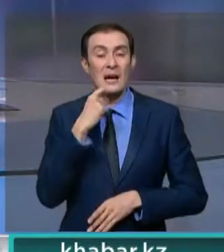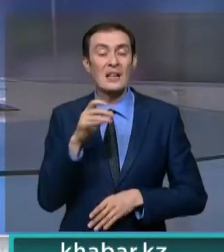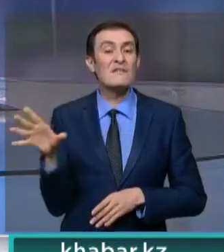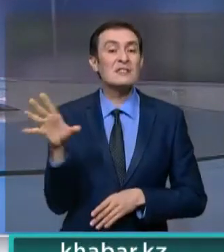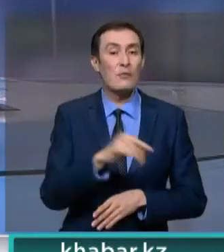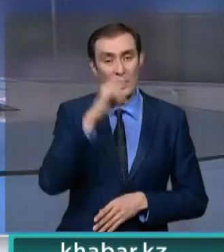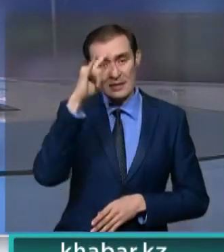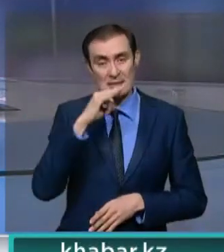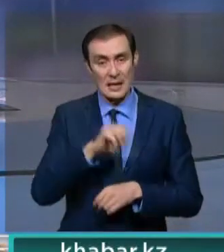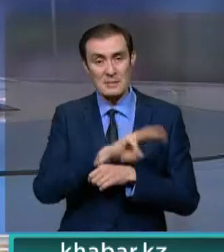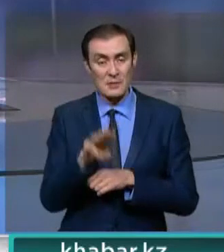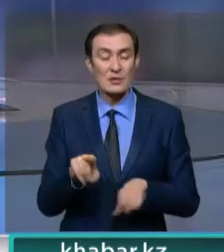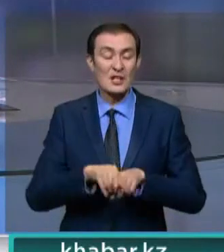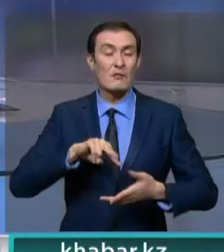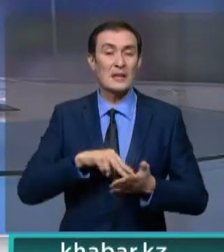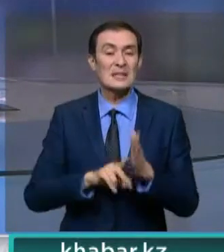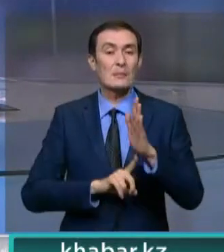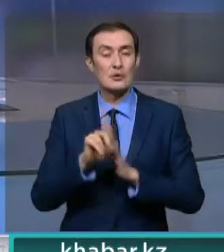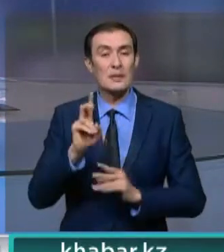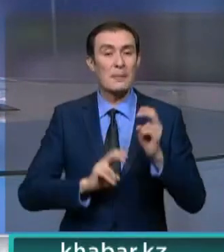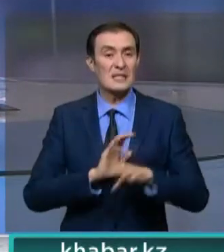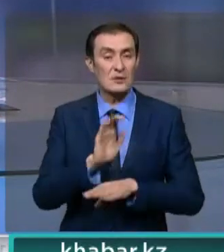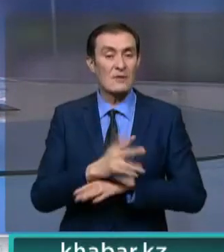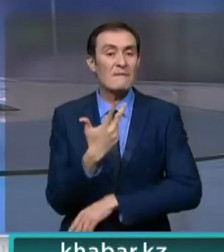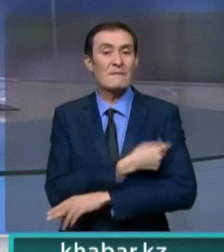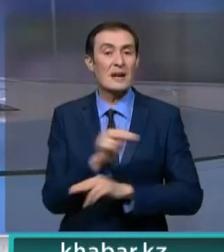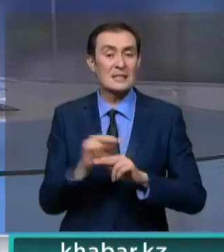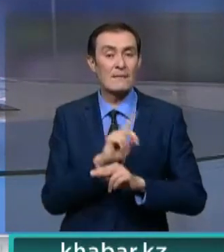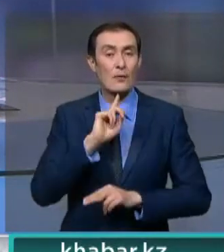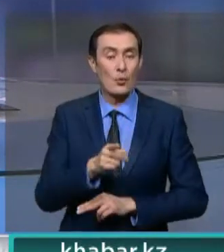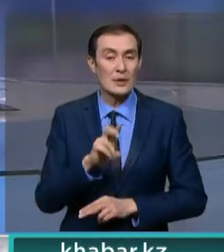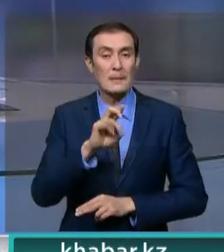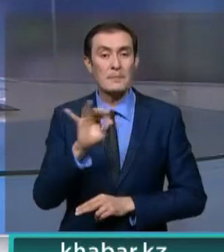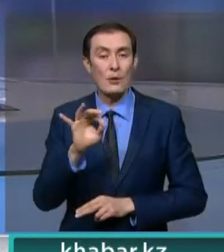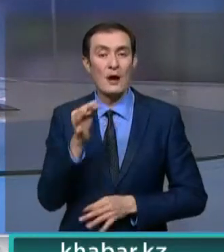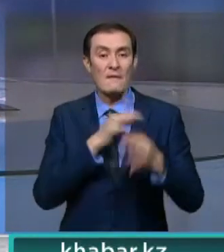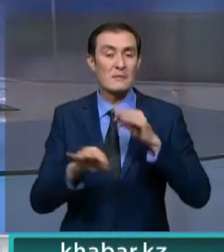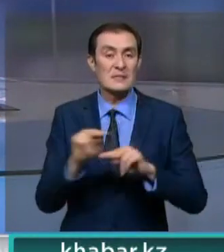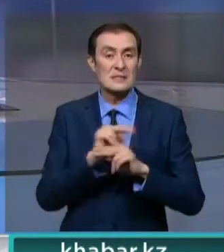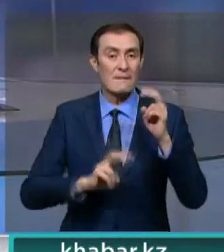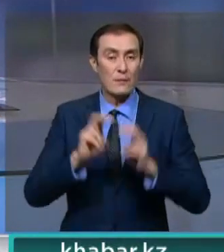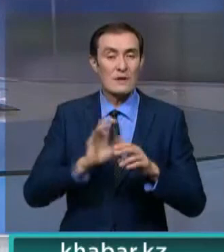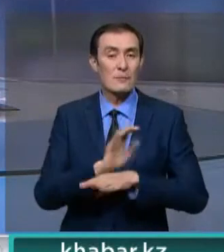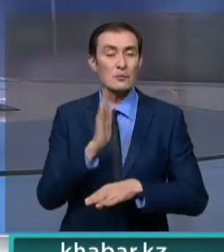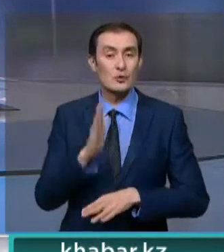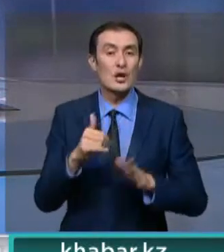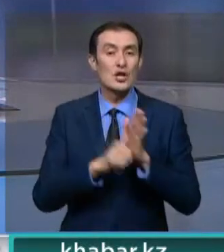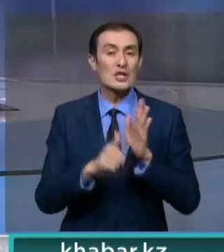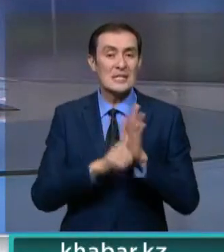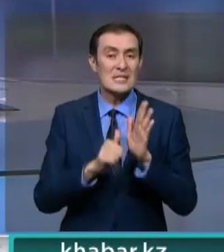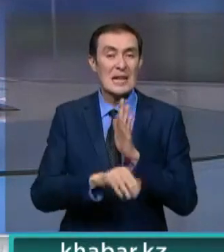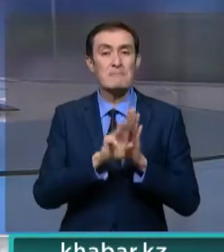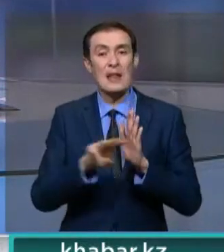всего Казахстана. Более того, в планах запустить и производство вакцины в год. На биофармацевтическом заводе намерены выпускать до